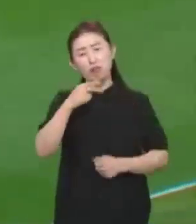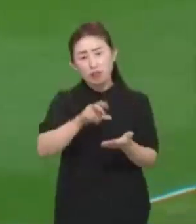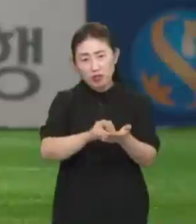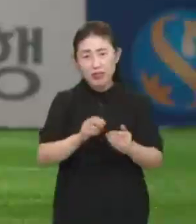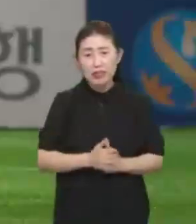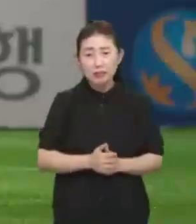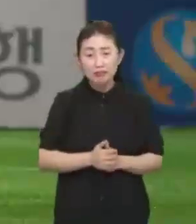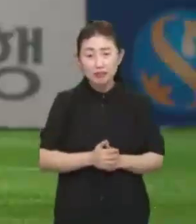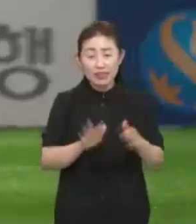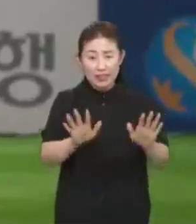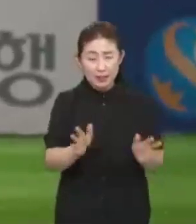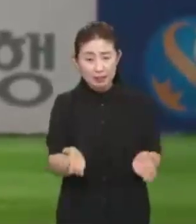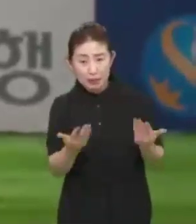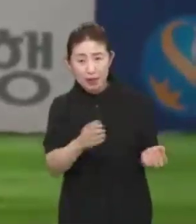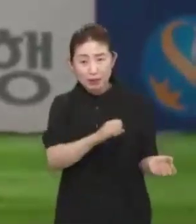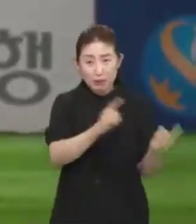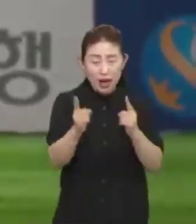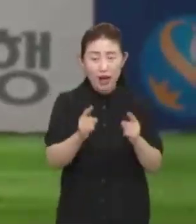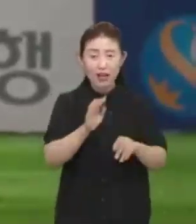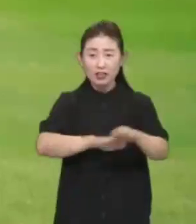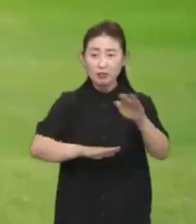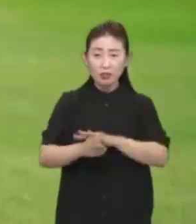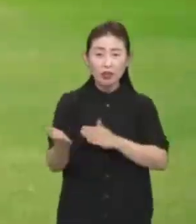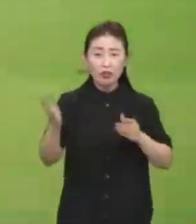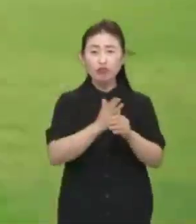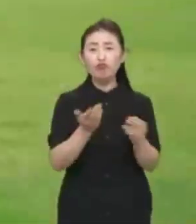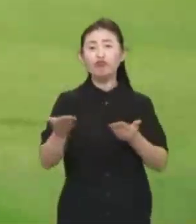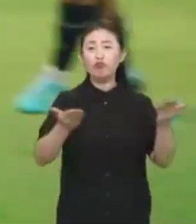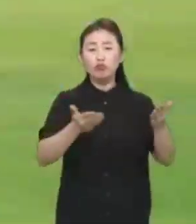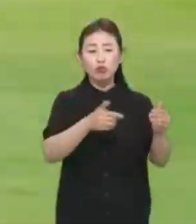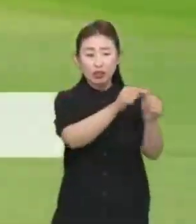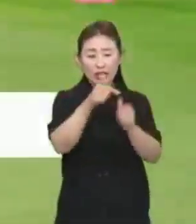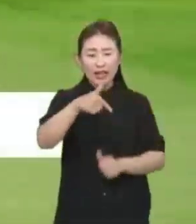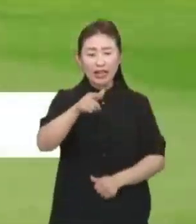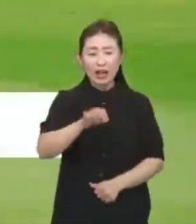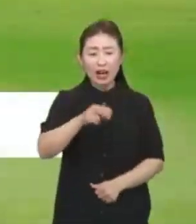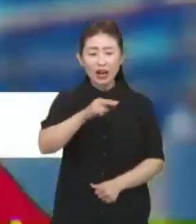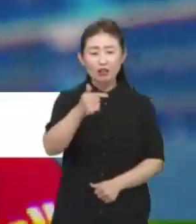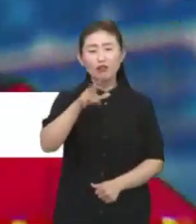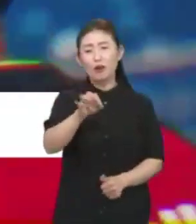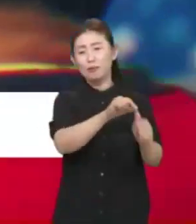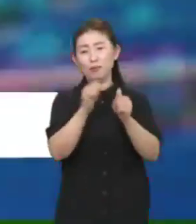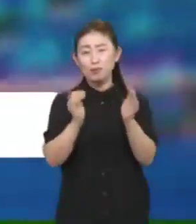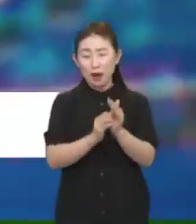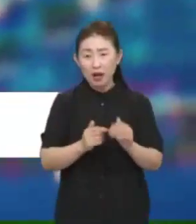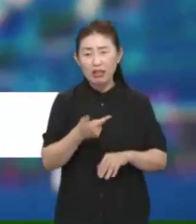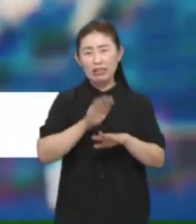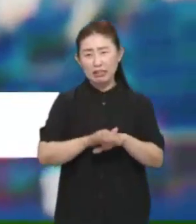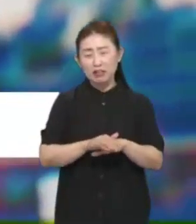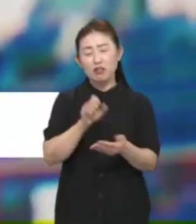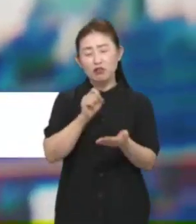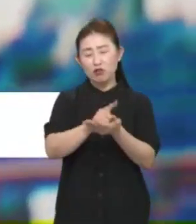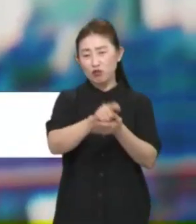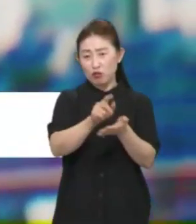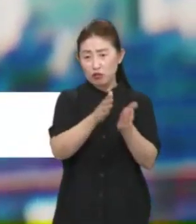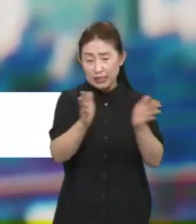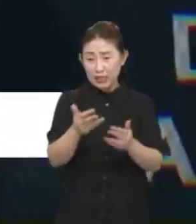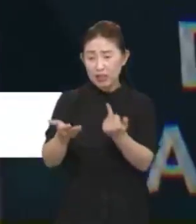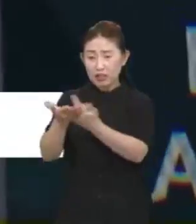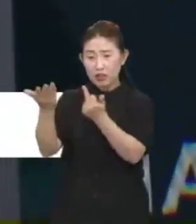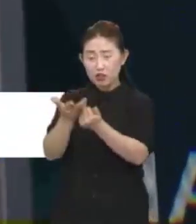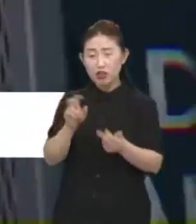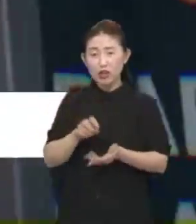가운데 팀의 활력을 불어줄 측면 수비수 겸 수비형 미드필더 강윤성이 영입됐습니다. 대전에서 커리어를 시작해 제주로